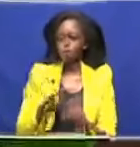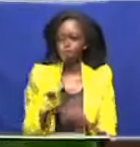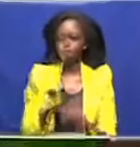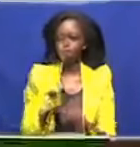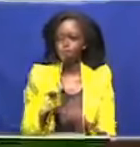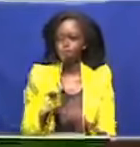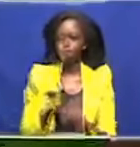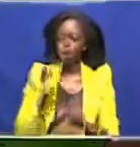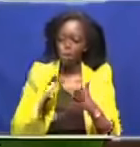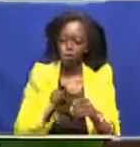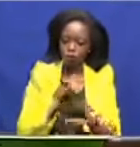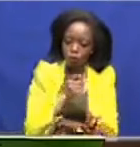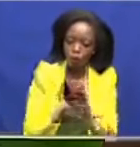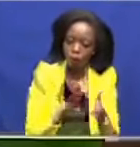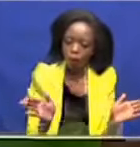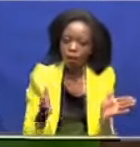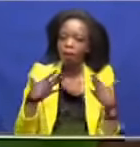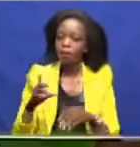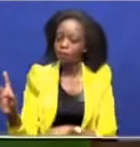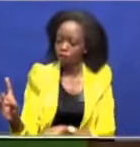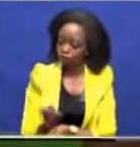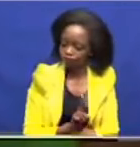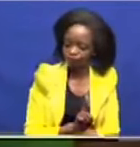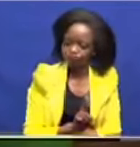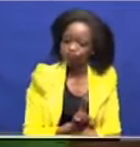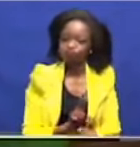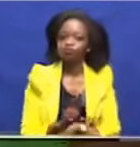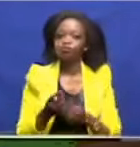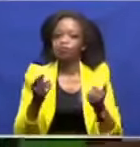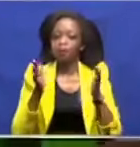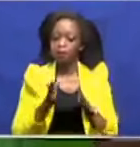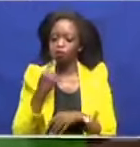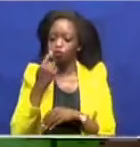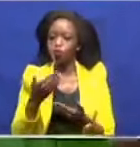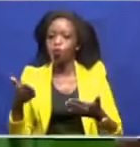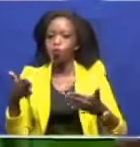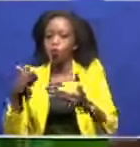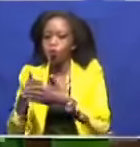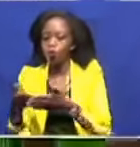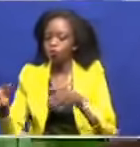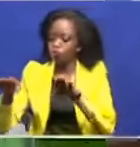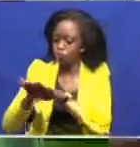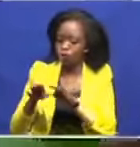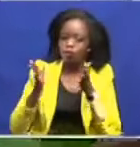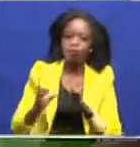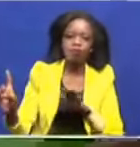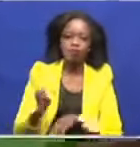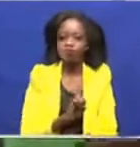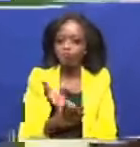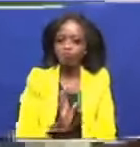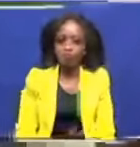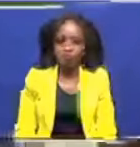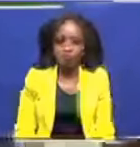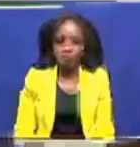ndiye mwenye kufungua wale watakaoingia kwa ufalme, ndiye mwenye kufungia wale ambao hawataingia.